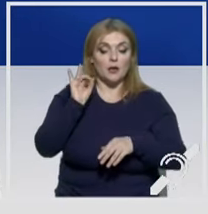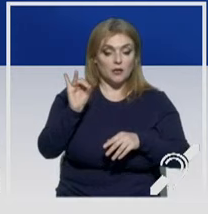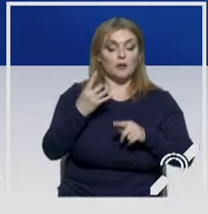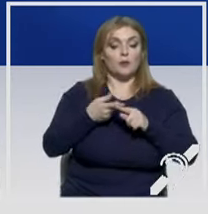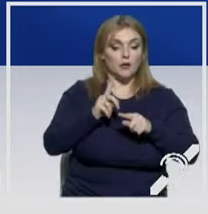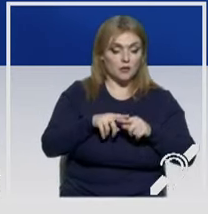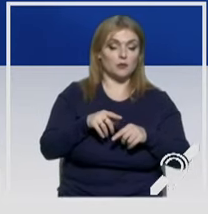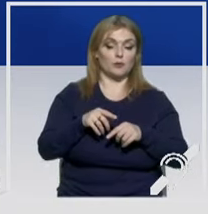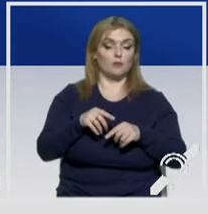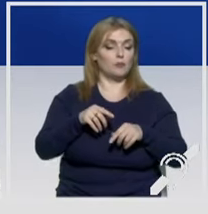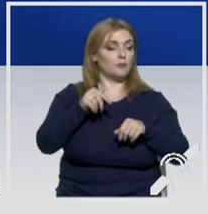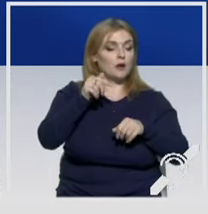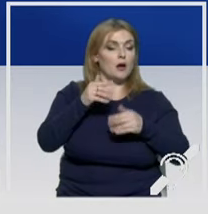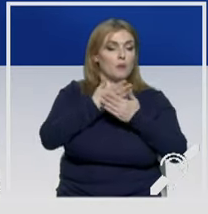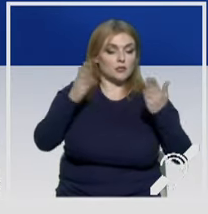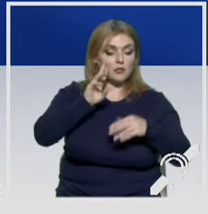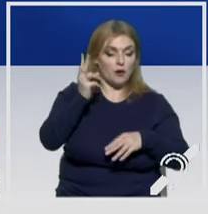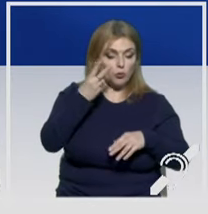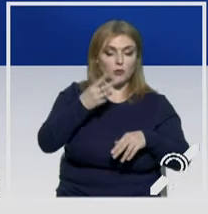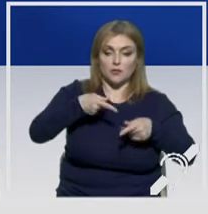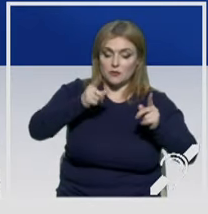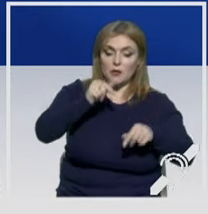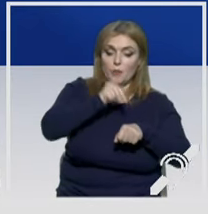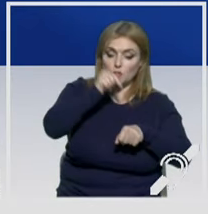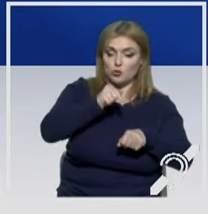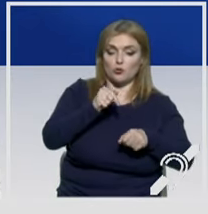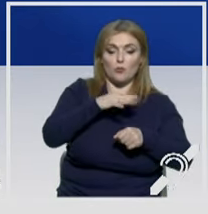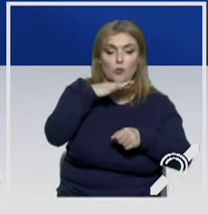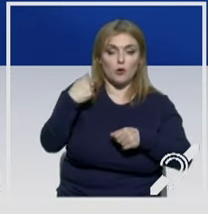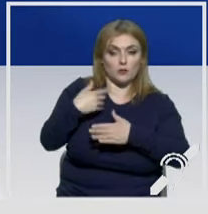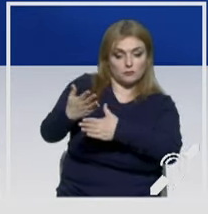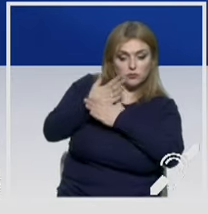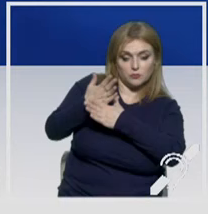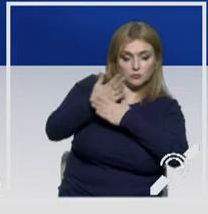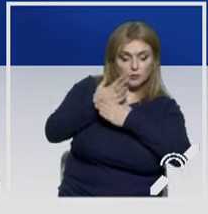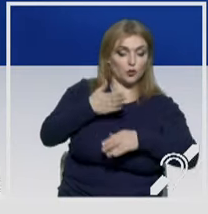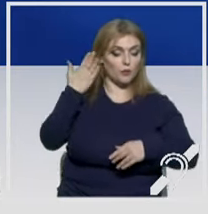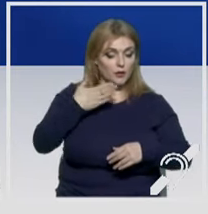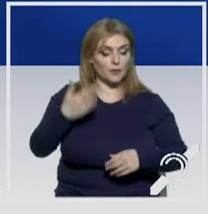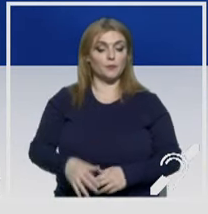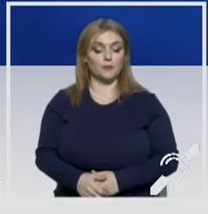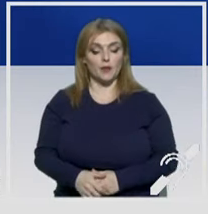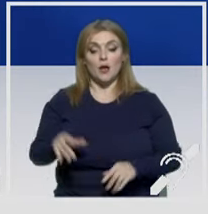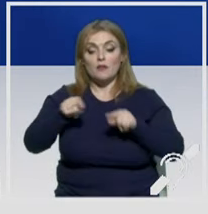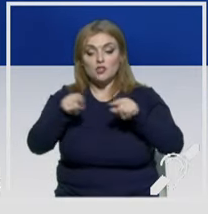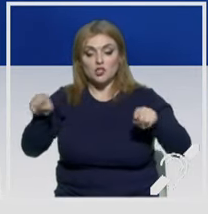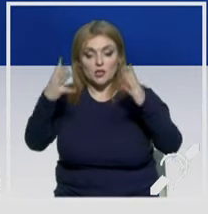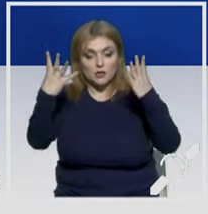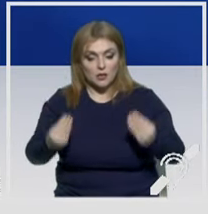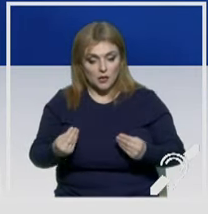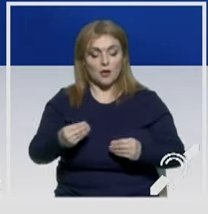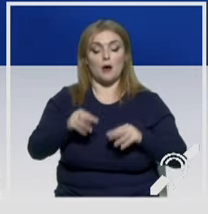asistența masivă din partea României în dezvoltarea, modernizarea și reziliența statului nostru. Pe parcursul zilei,